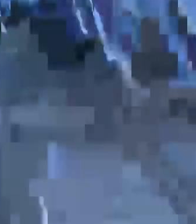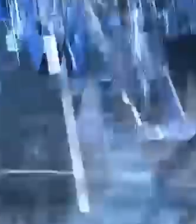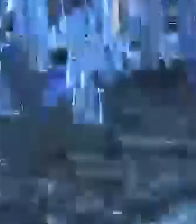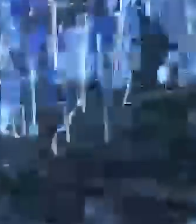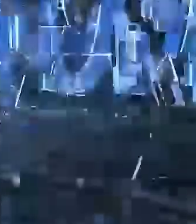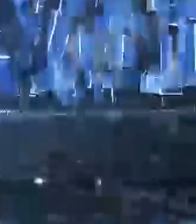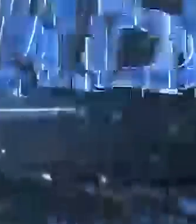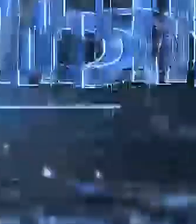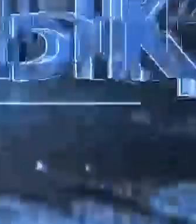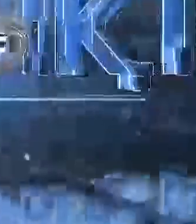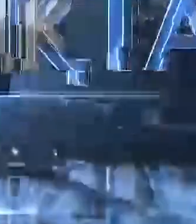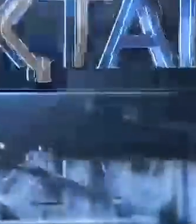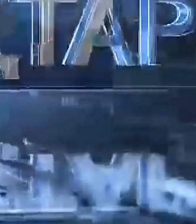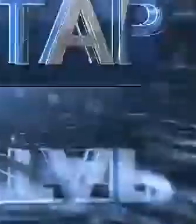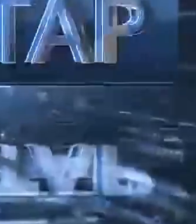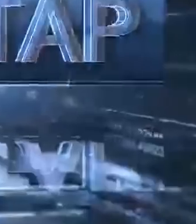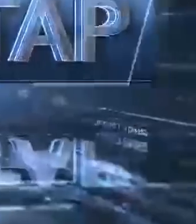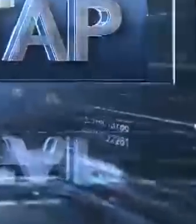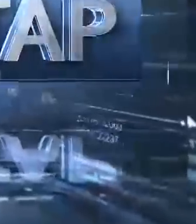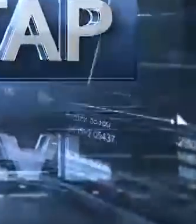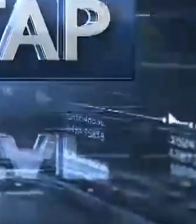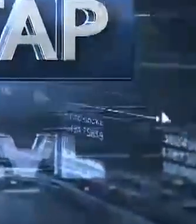Әзіргі айтарымыз алматыдарды.